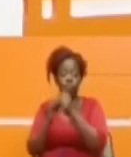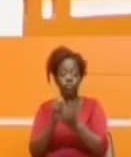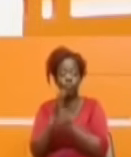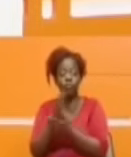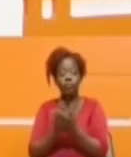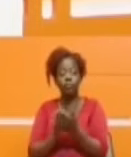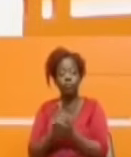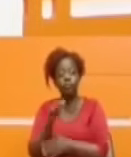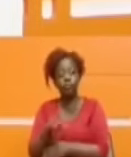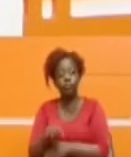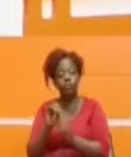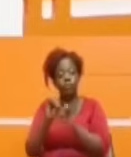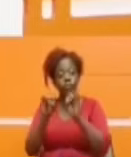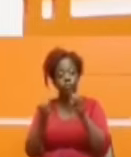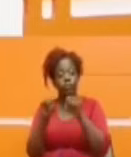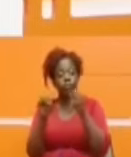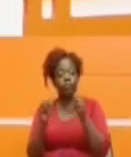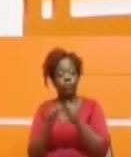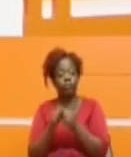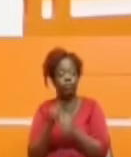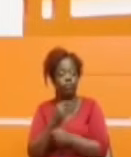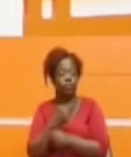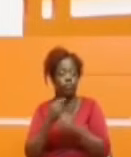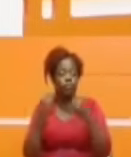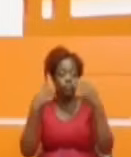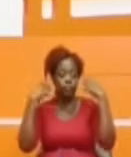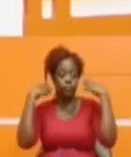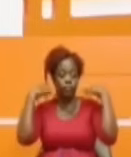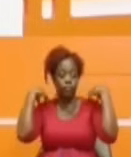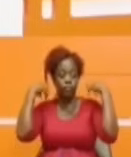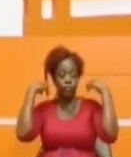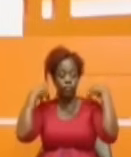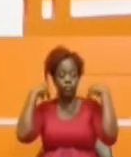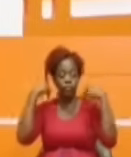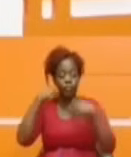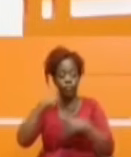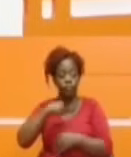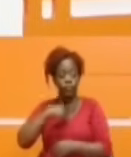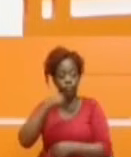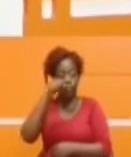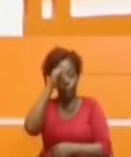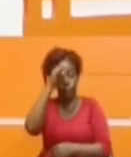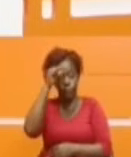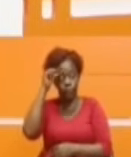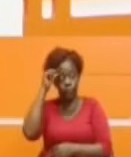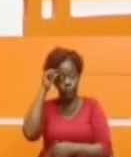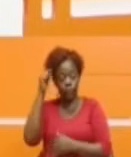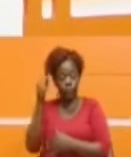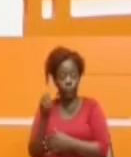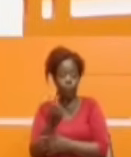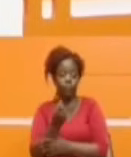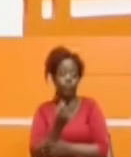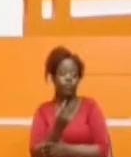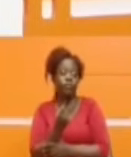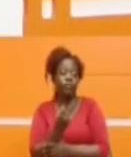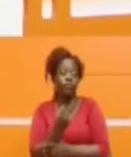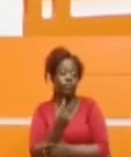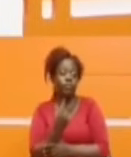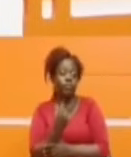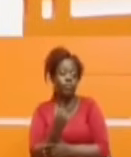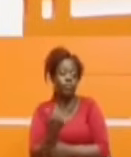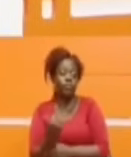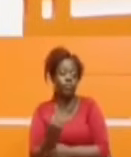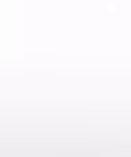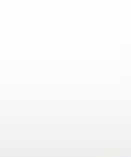kino ekyagataliiko nfuufu. Nze Sanyurabi na Mweruka ndine mmebo mulungi we tugenda okutambuza katono soko kaliro olabe ebikolo ebiri mu